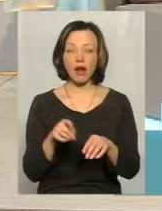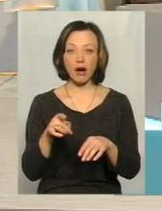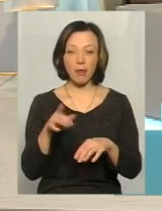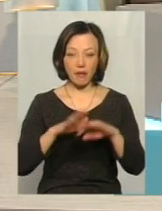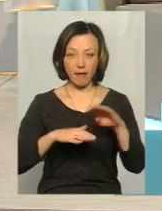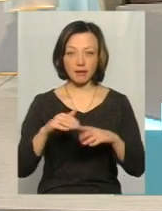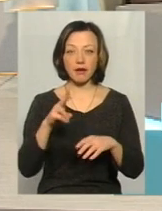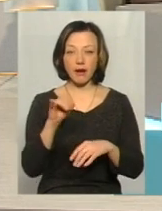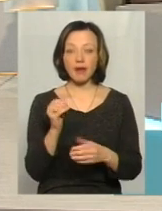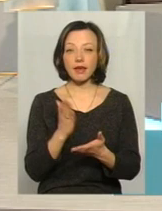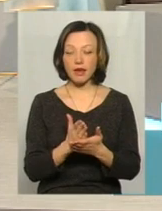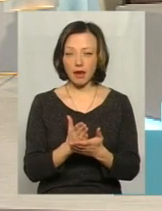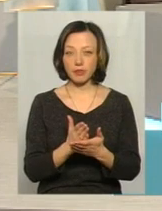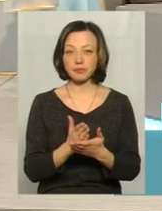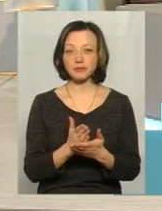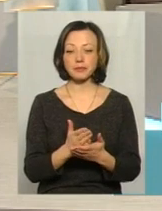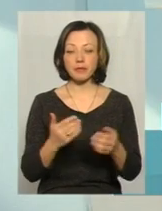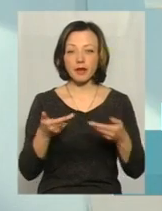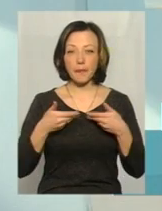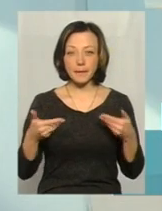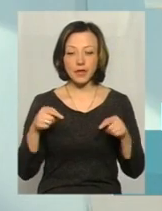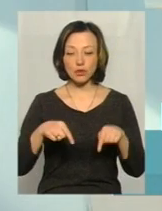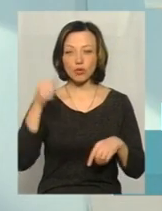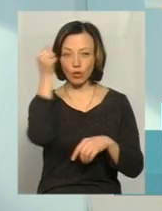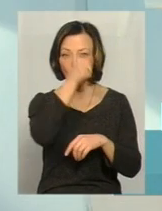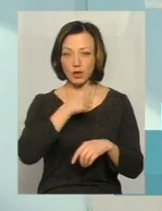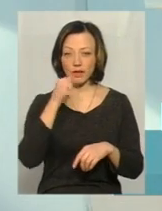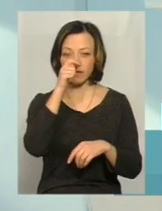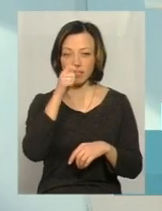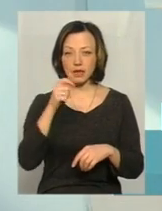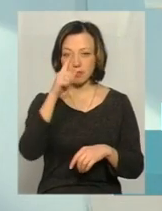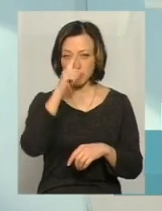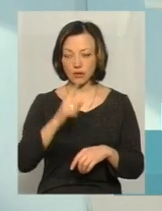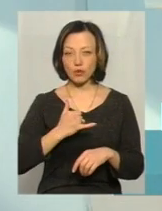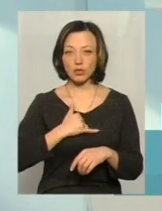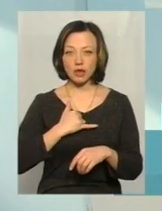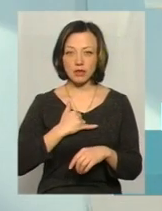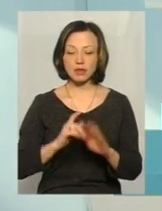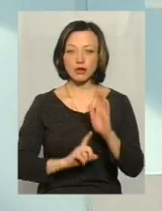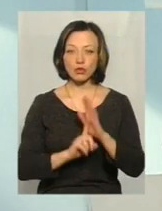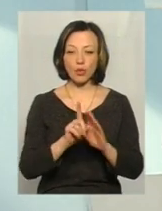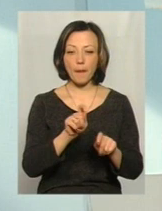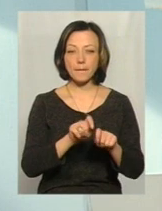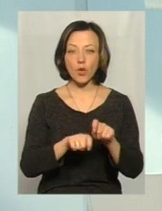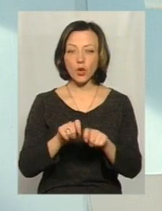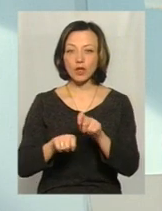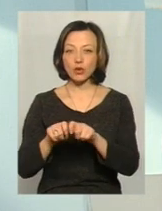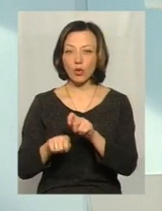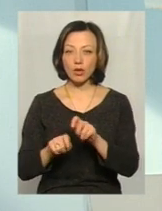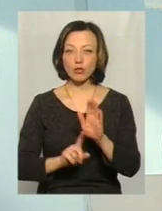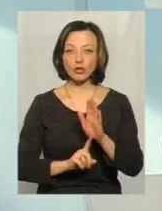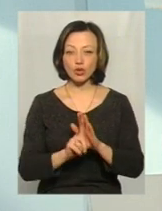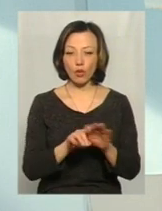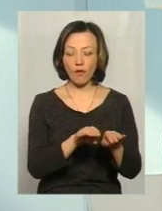практика є. Ми цьогоріч, вже ось в квітні місяці, в нас стартує моніторинг